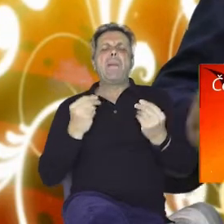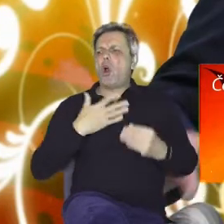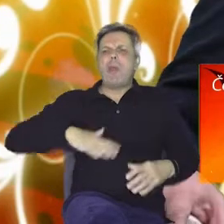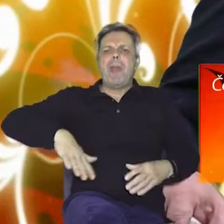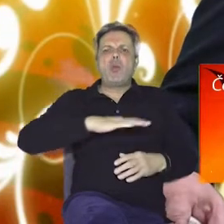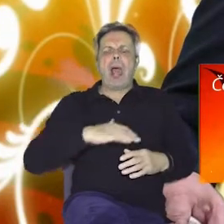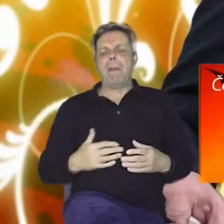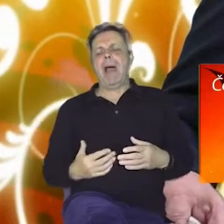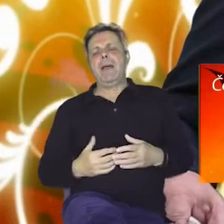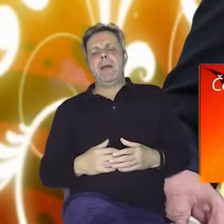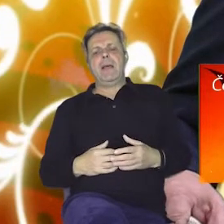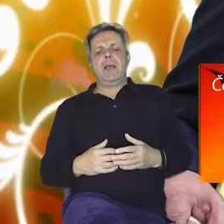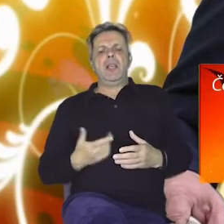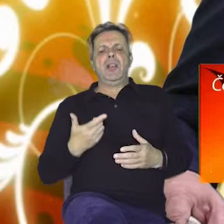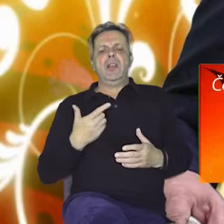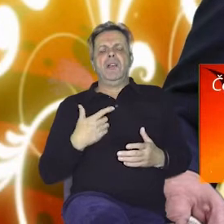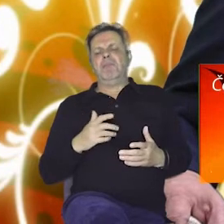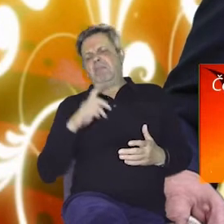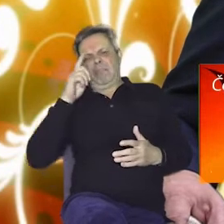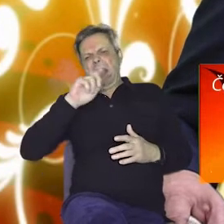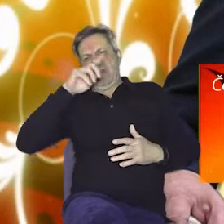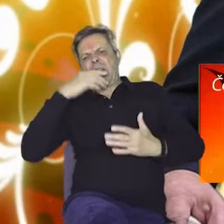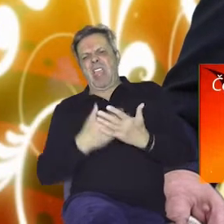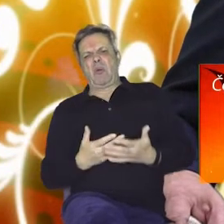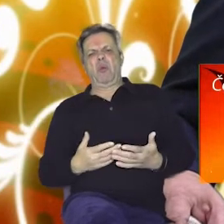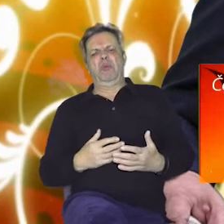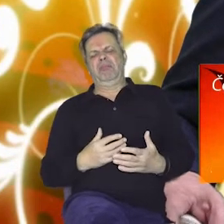negdje pesimisti, skeptici.